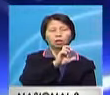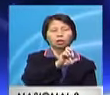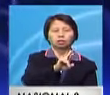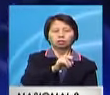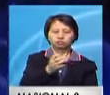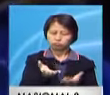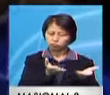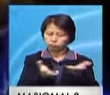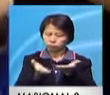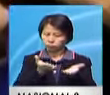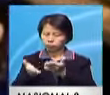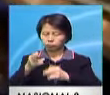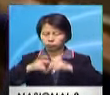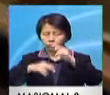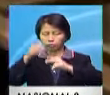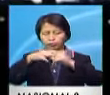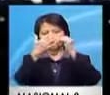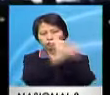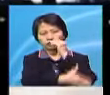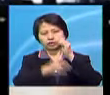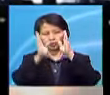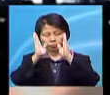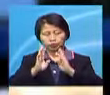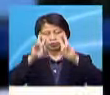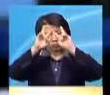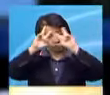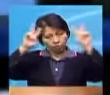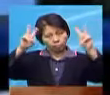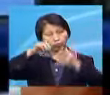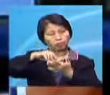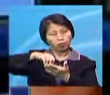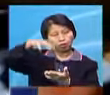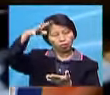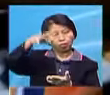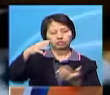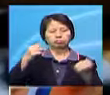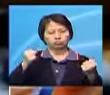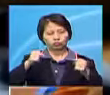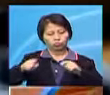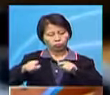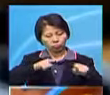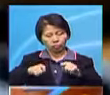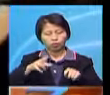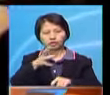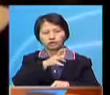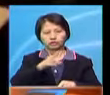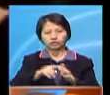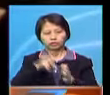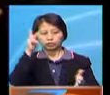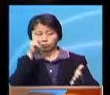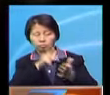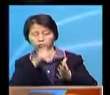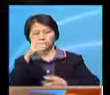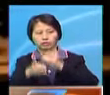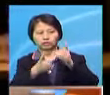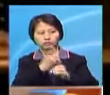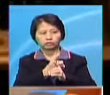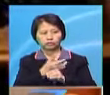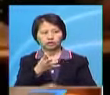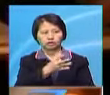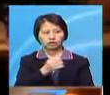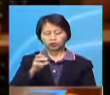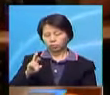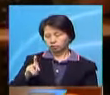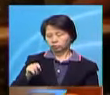menabur bakti dalam membina sesebuah negara bangsa yang aman, makmur dan berdaya saing selain dikenali dunia. Malah